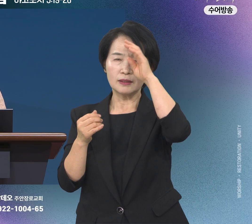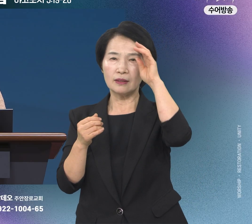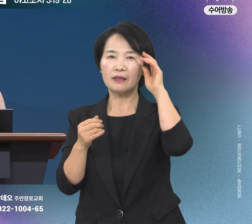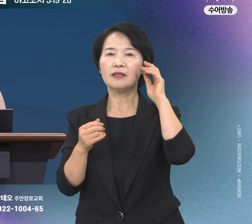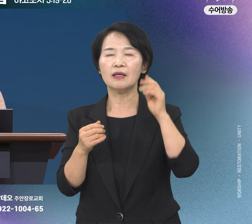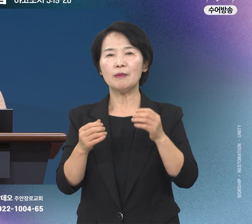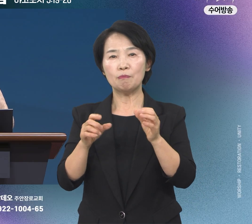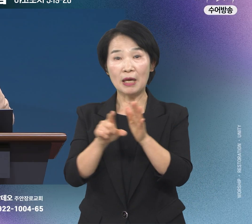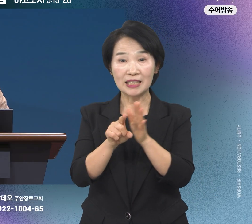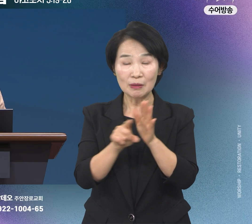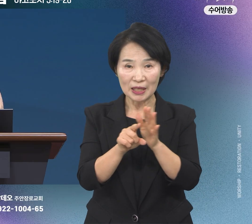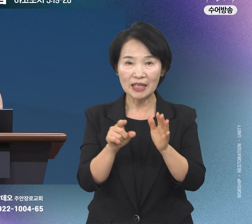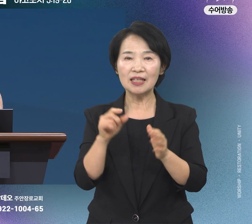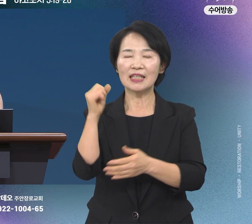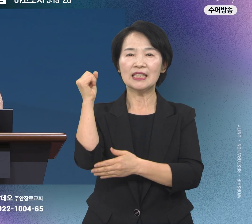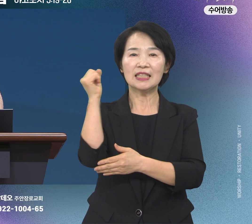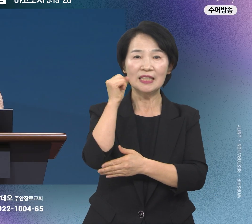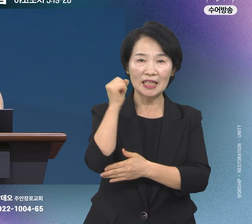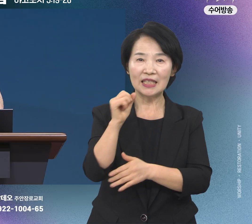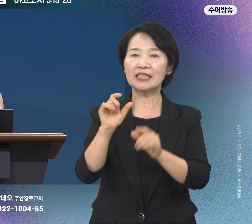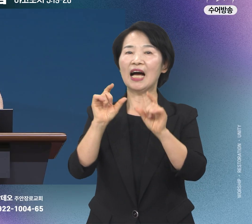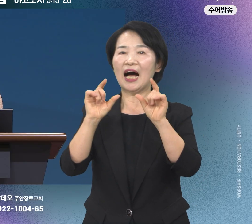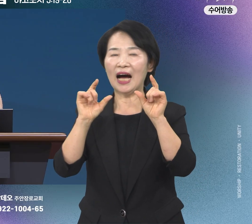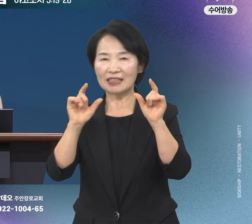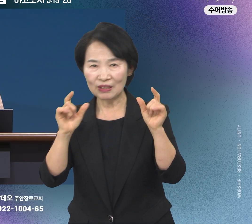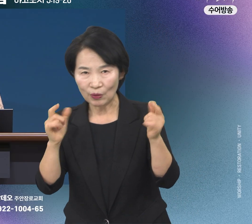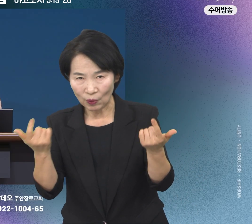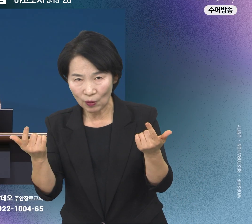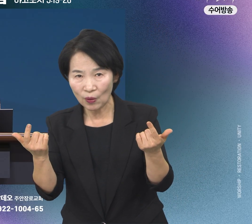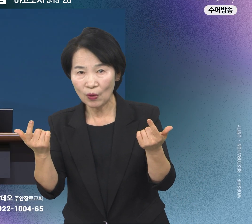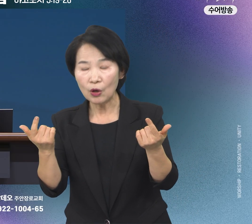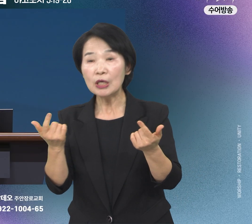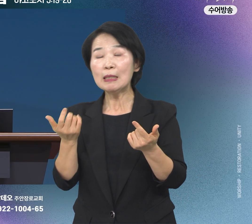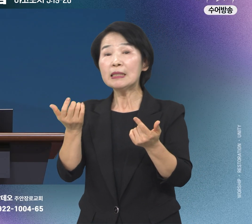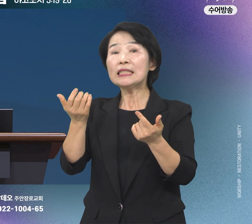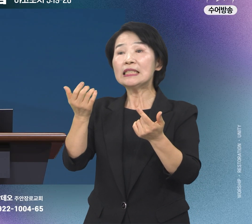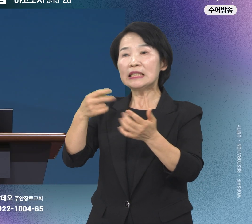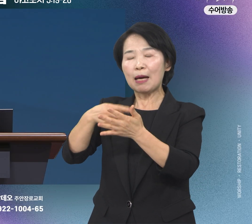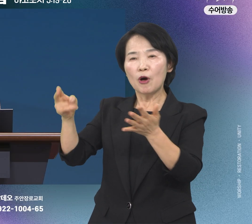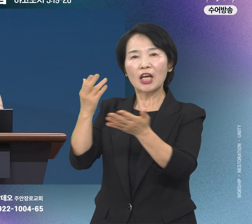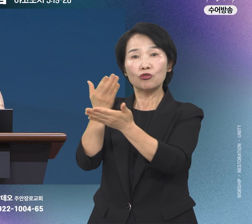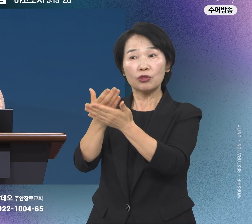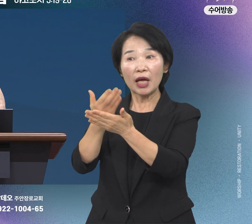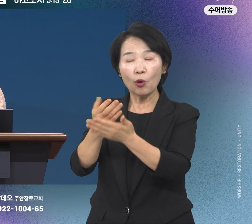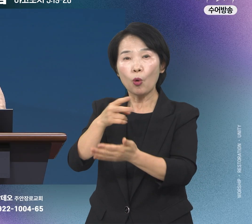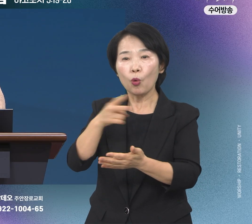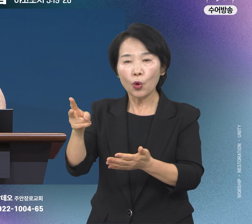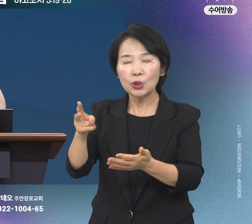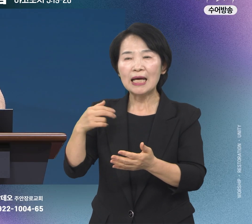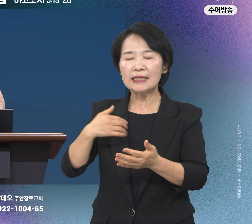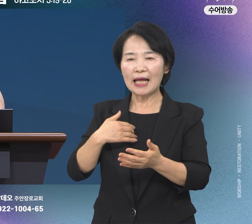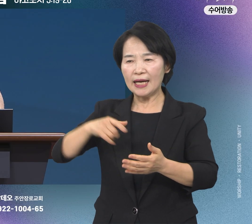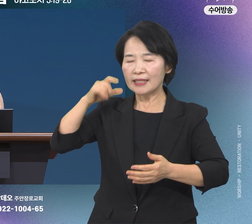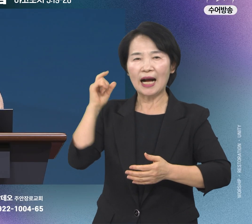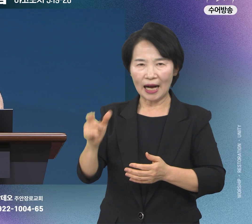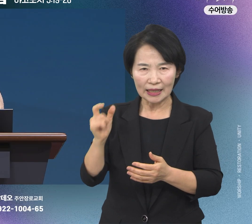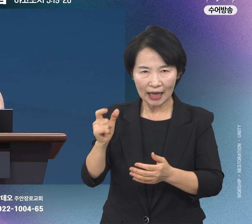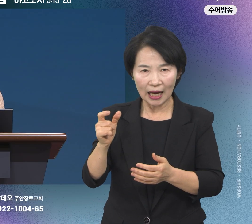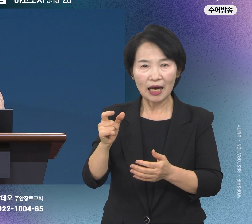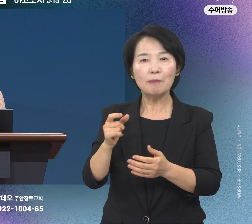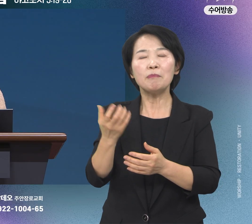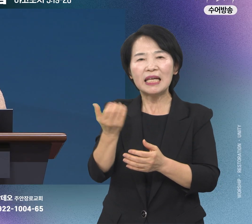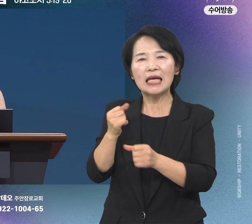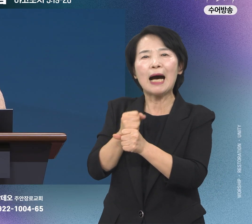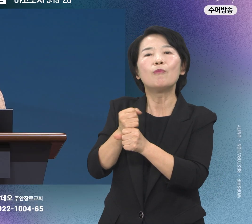믿음이 흔들리지 않고 스파이를 진행하고 있습니다 라고 암호를 정해둔 상태였기 때문에 연락 온 그 신천지